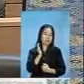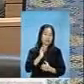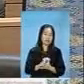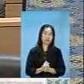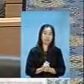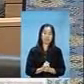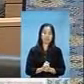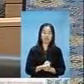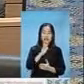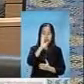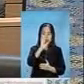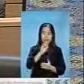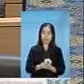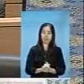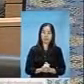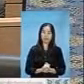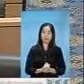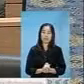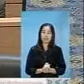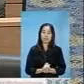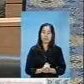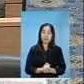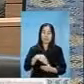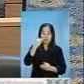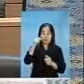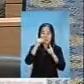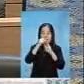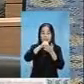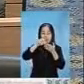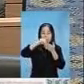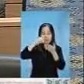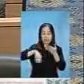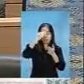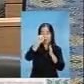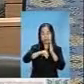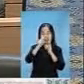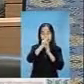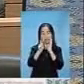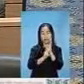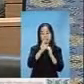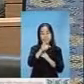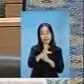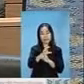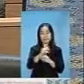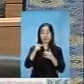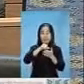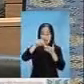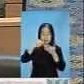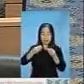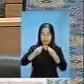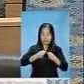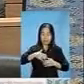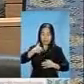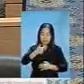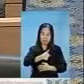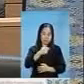อง ครับเดี๋ยวครับท่านเดี๋ยวครับที่ให้ถอนเพราะเขาทำผิดข้อบังคับไม่ใช่ถอนเพราะผมสบายใจหรือไม่สบาย